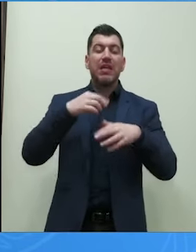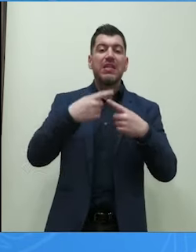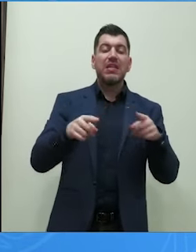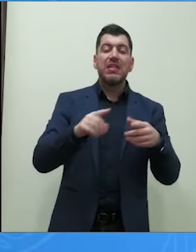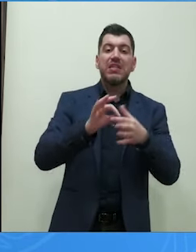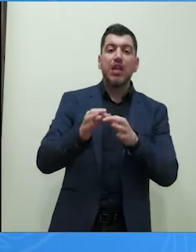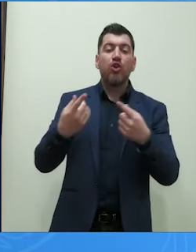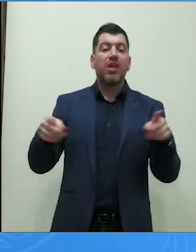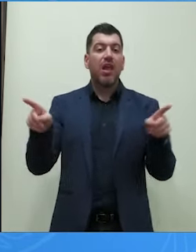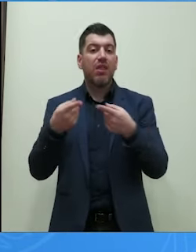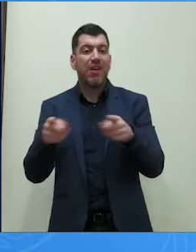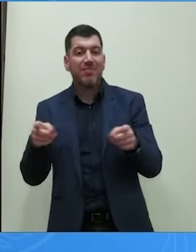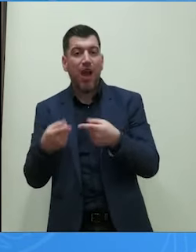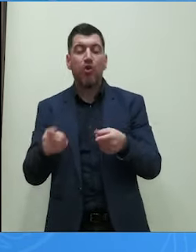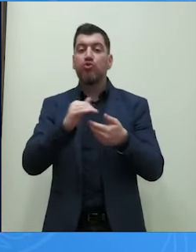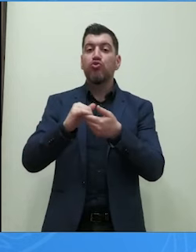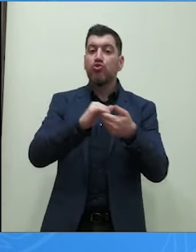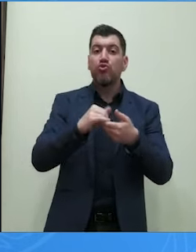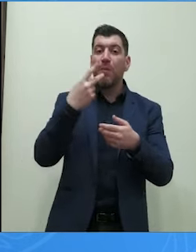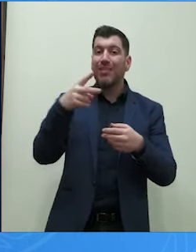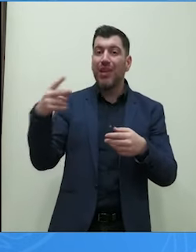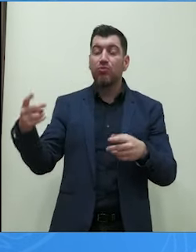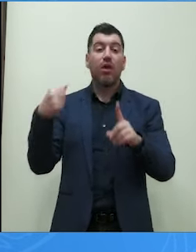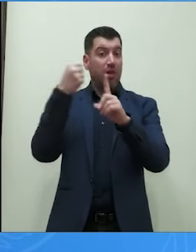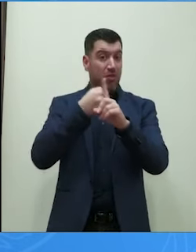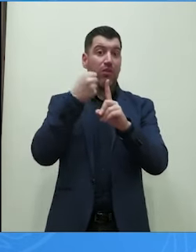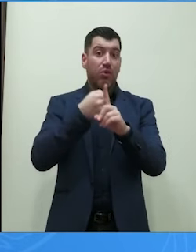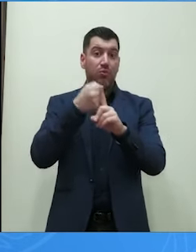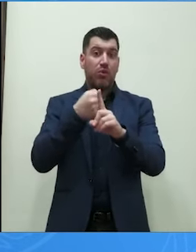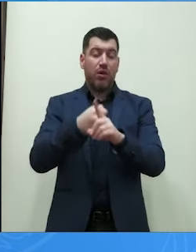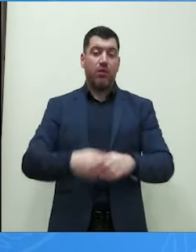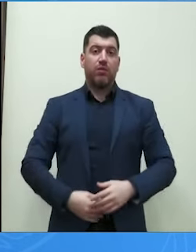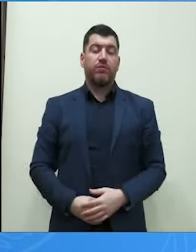τα σωματεία τους διεκδικούν. Ευχαριστώ. Ευχαριστώ. Ευχαριστώ πολύ.